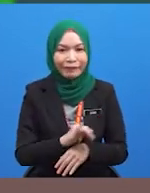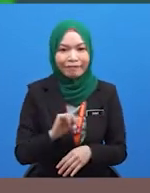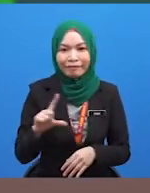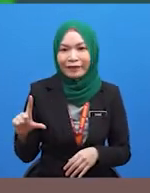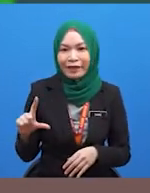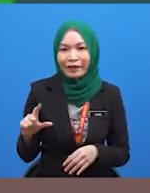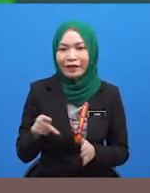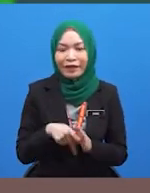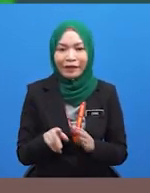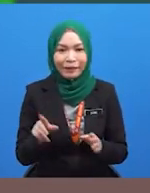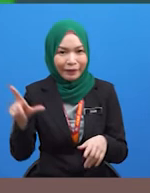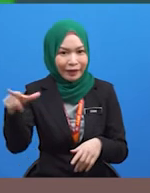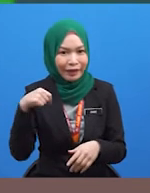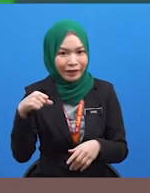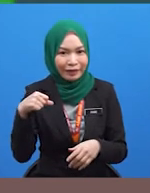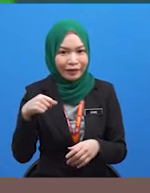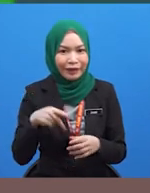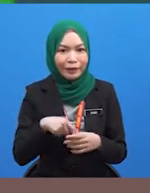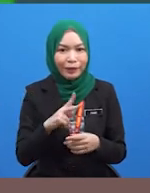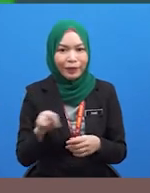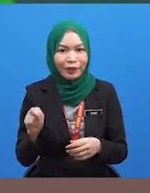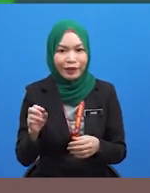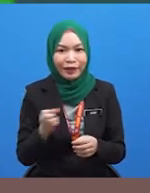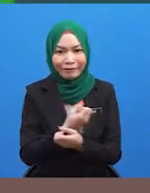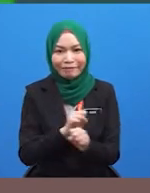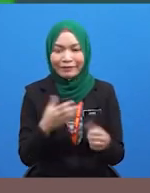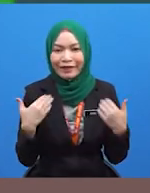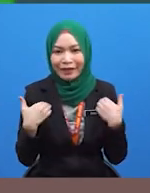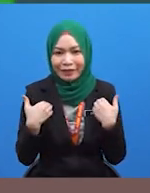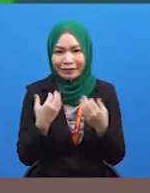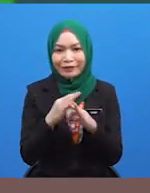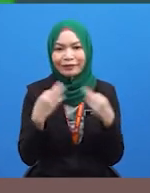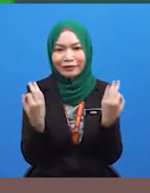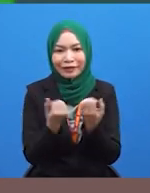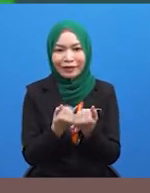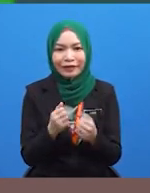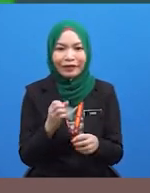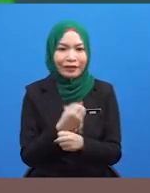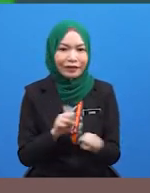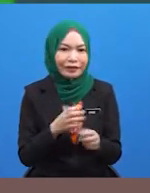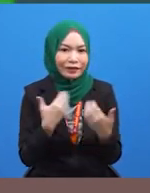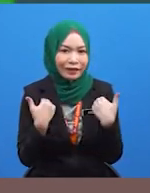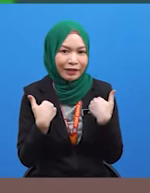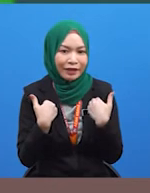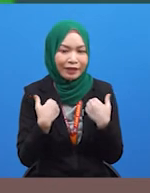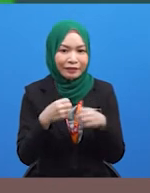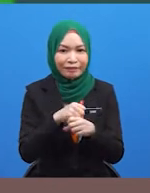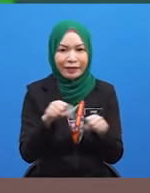pelanggan, produk sedia ada, syarikat sedia ada, saluran